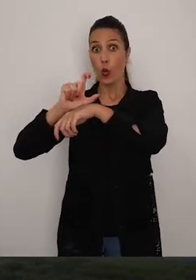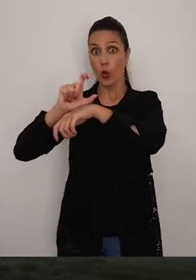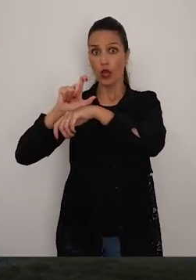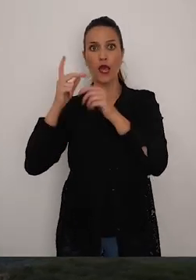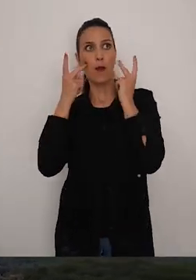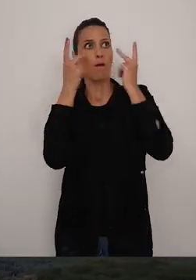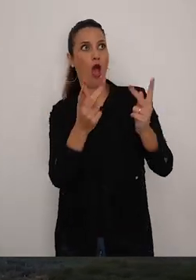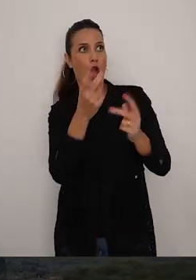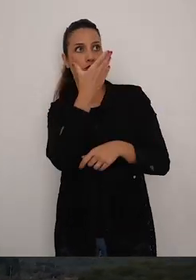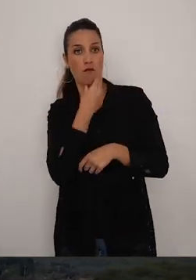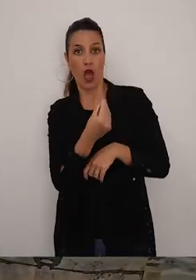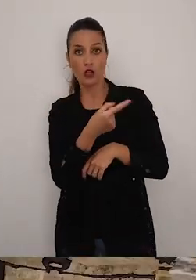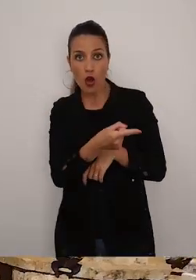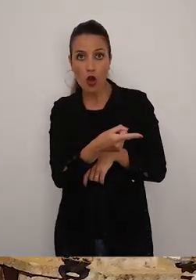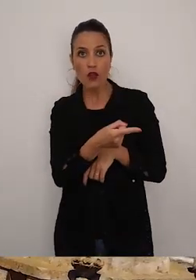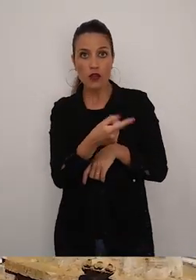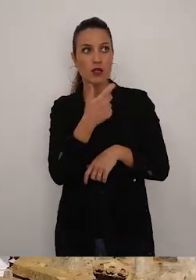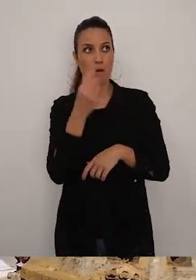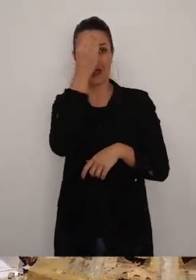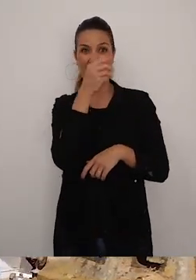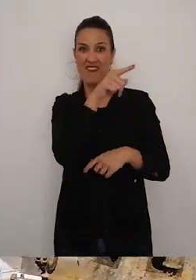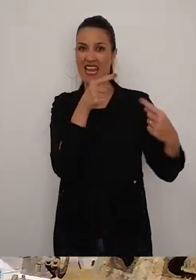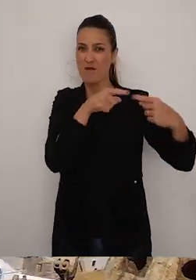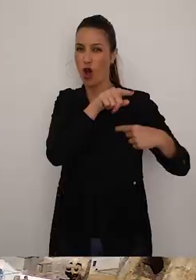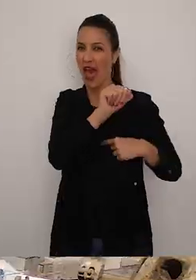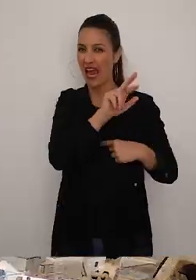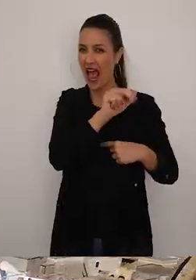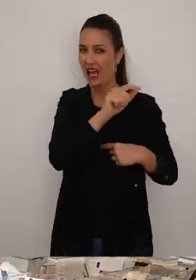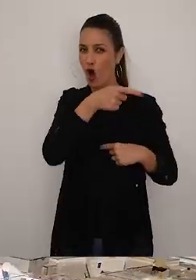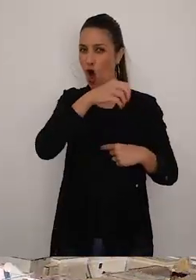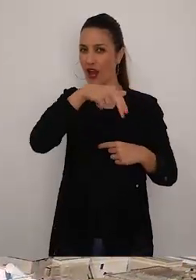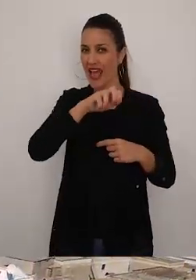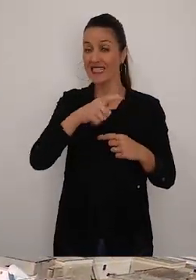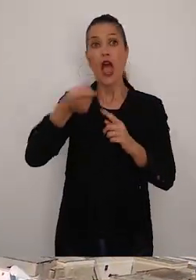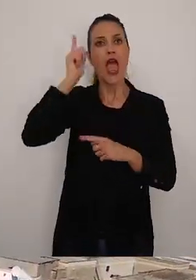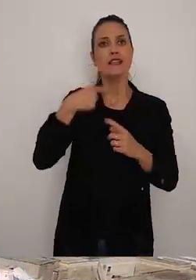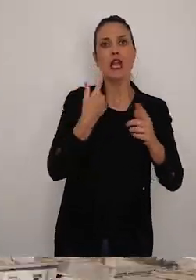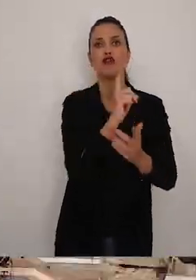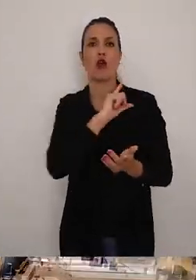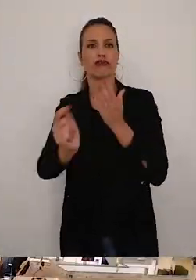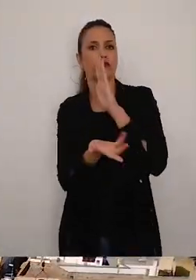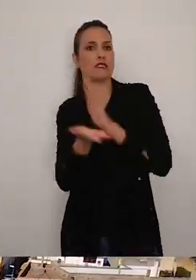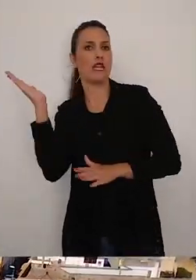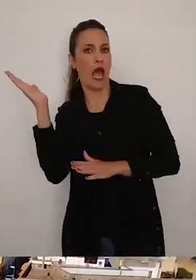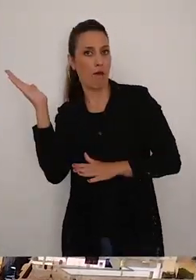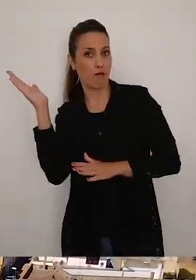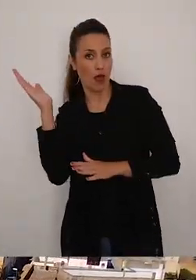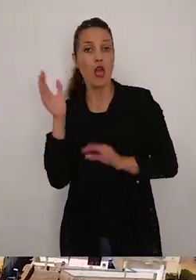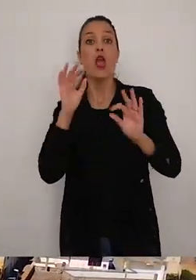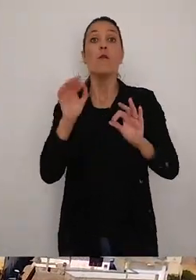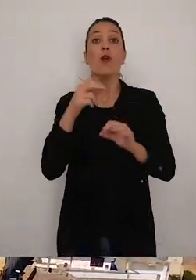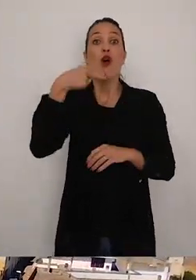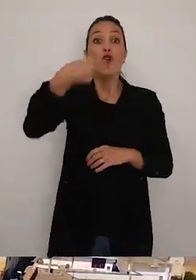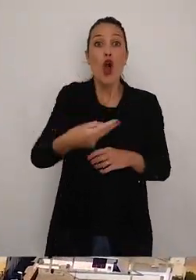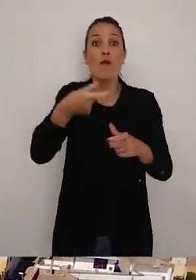di trovarsi di fronte al nemico aragonese, scappò impaurito e da quel momento il paese assunse il nome di Palmariggi, che